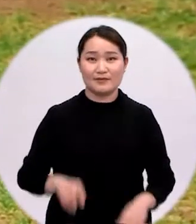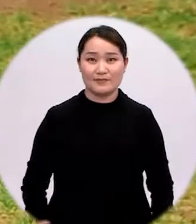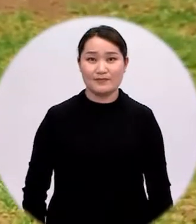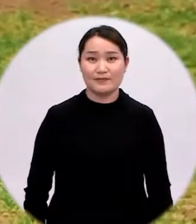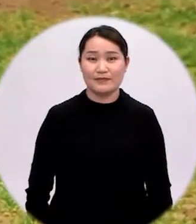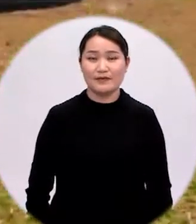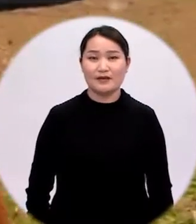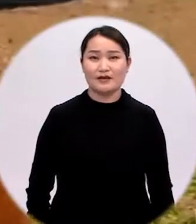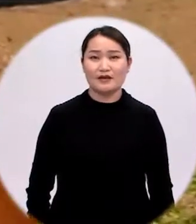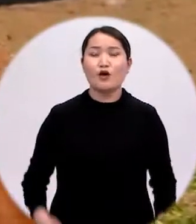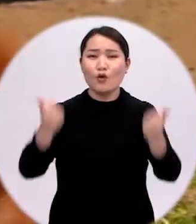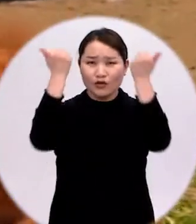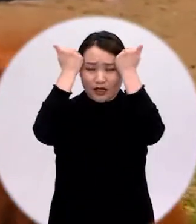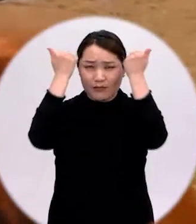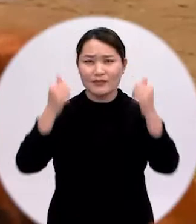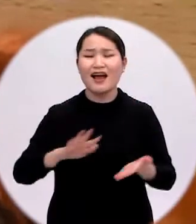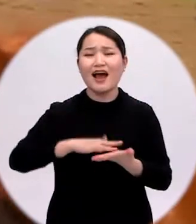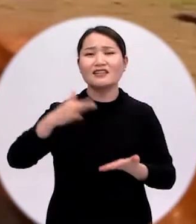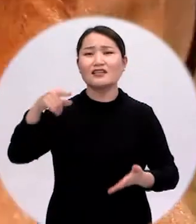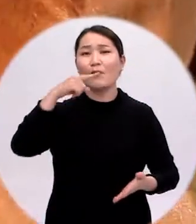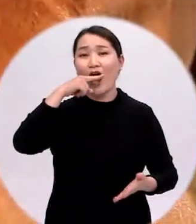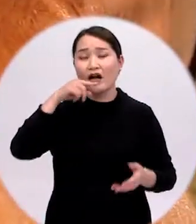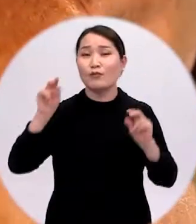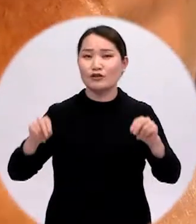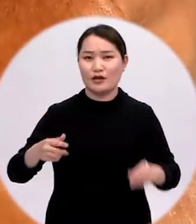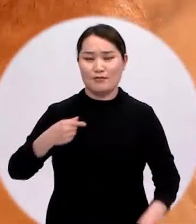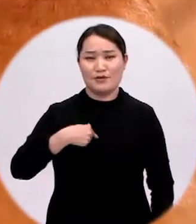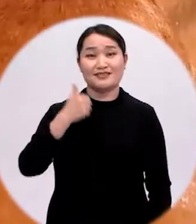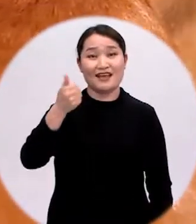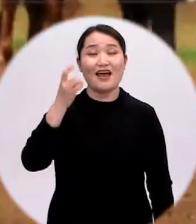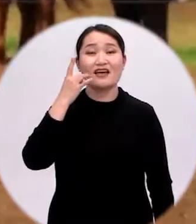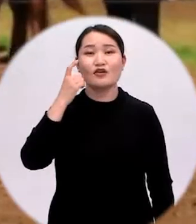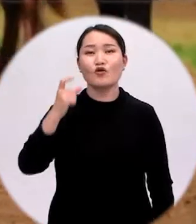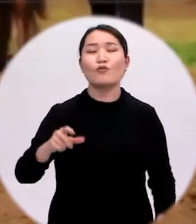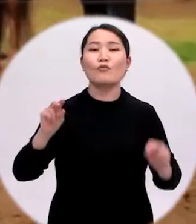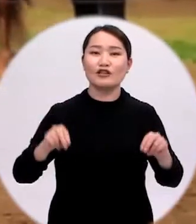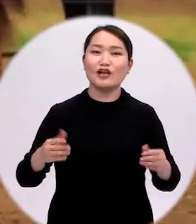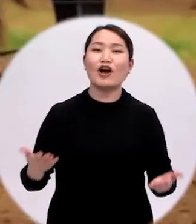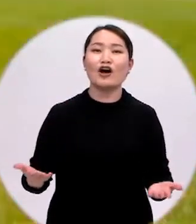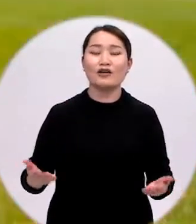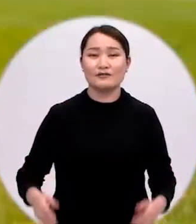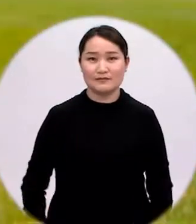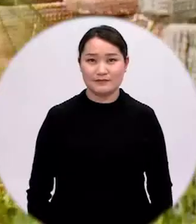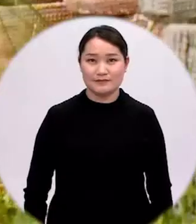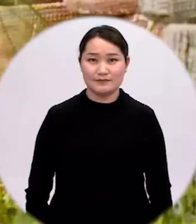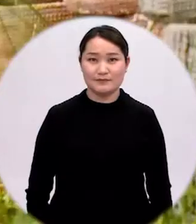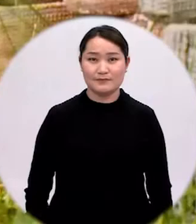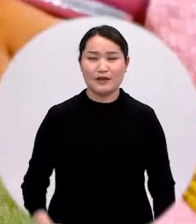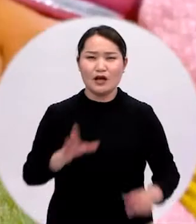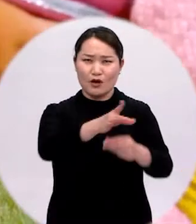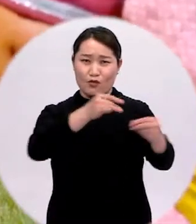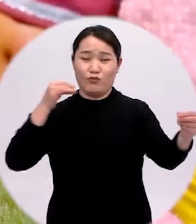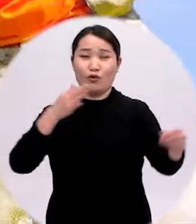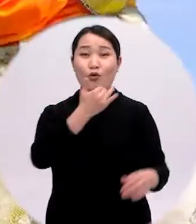Унга чим нуртын цутэм ороолоорой. Харин би хасааж мундаг эрх юм байна.